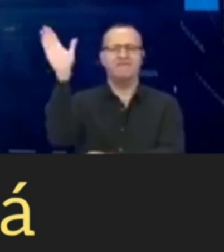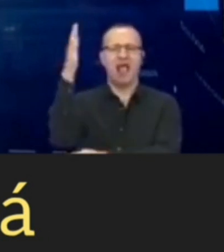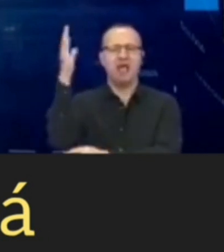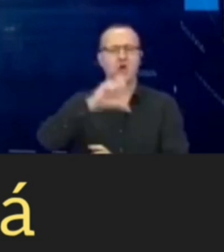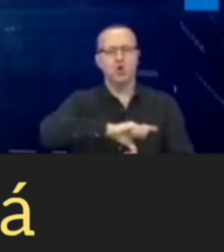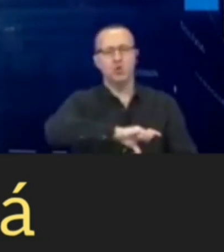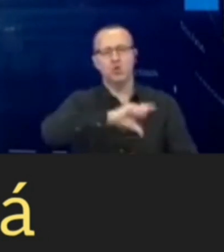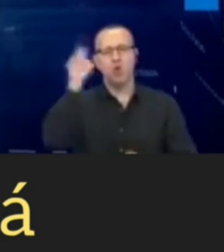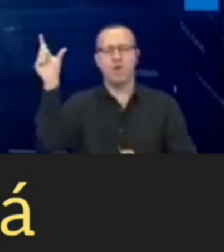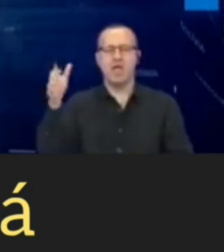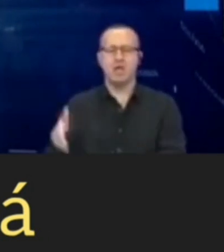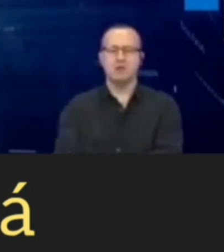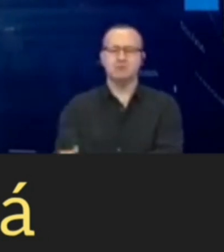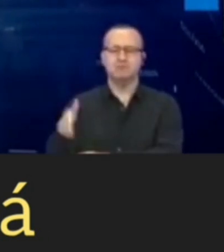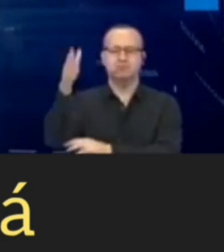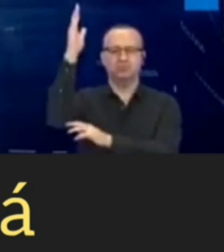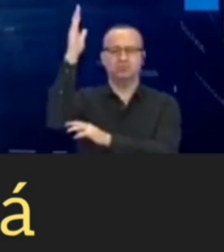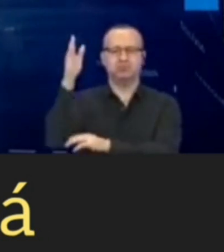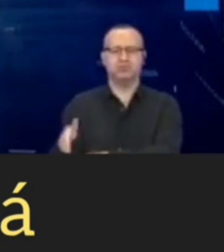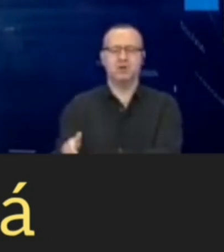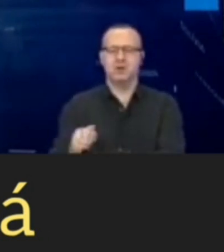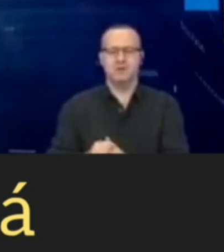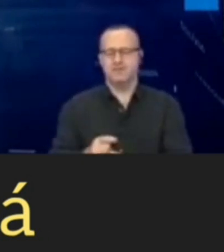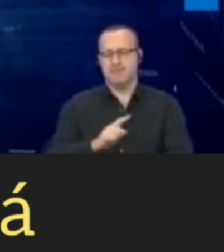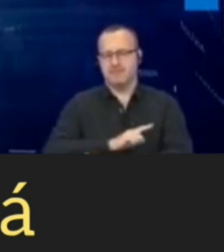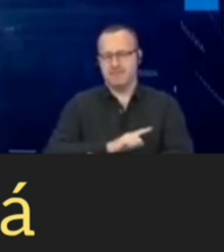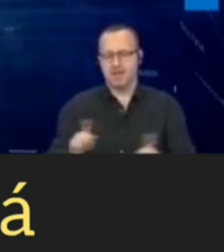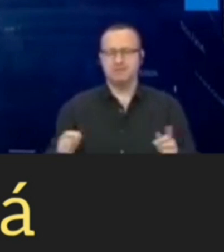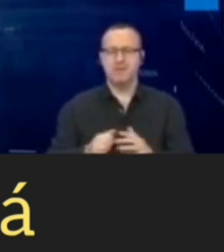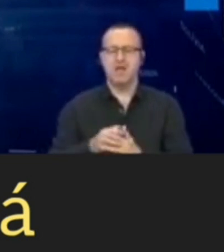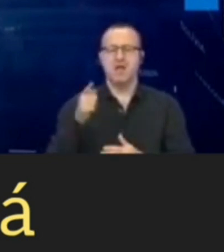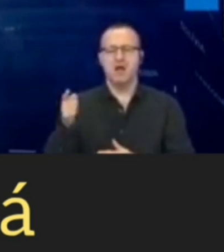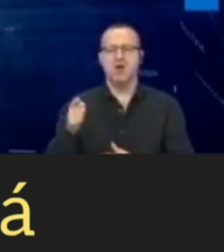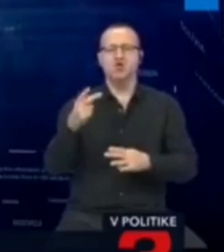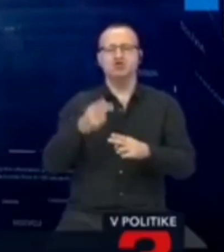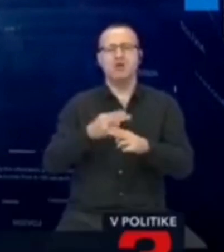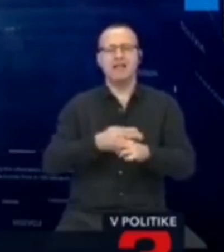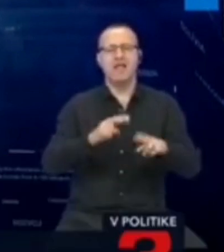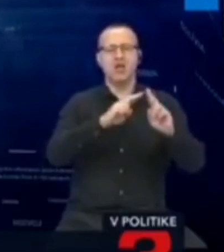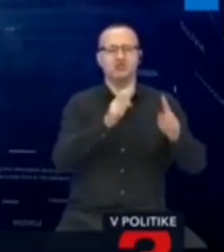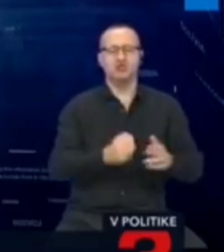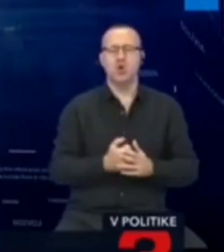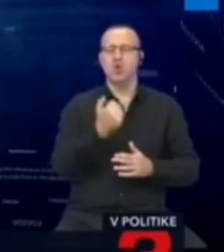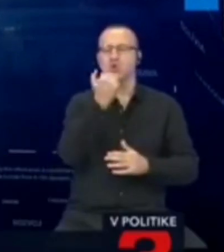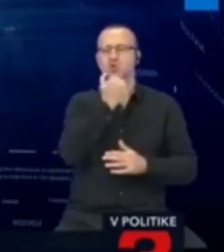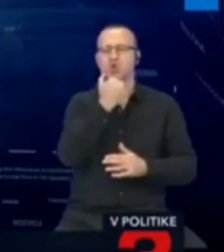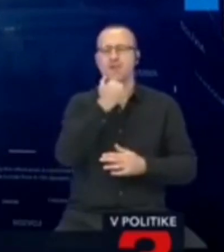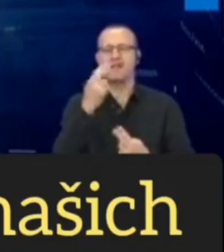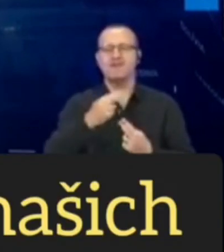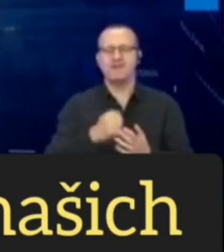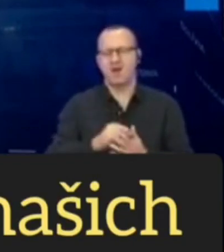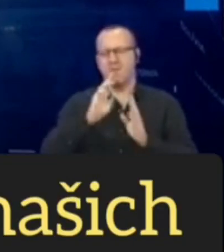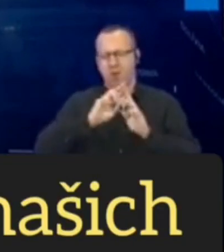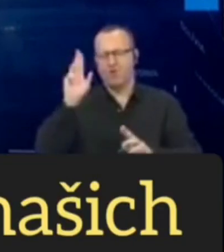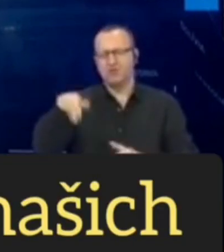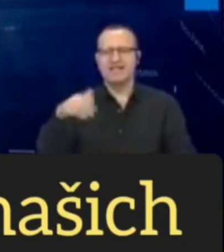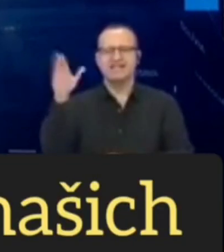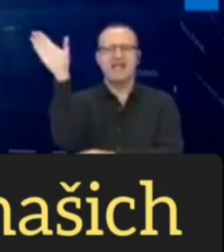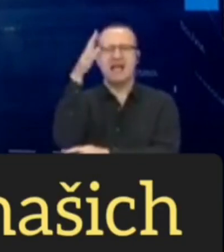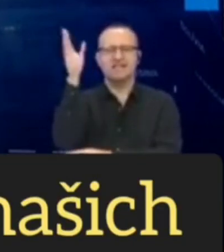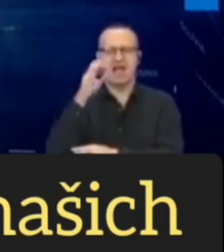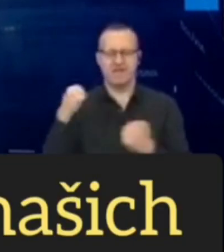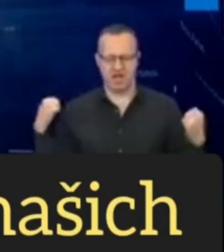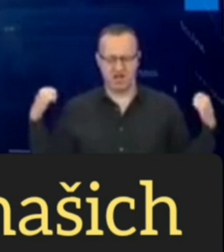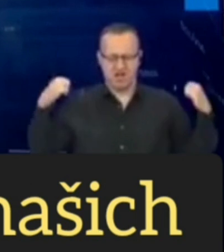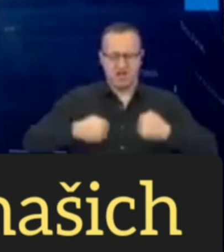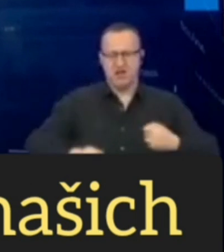štátnych budovách. V súkromnej televízii môžem, áno? Môžete ho kľudne mať aj kde chcete, môžete si tú zástavu opásať okolo pása, zahaliť sa do nej, chodiť s ňou po meste.